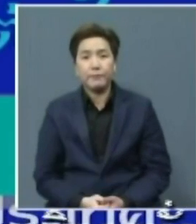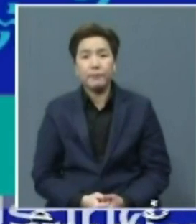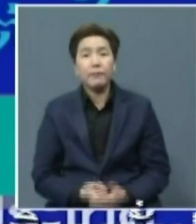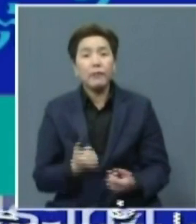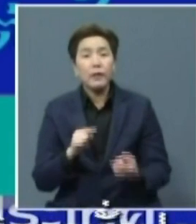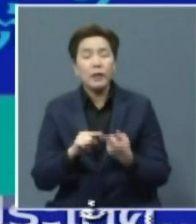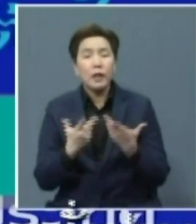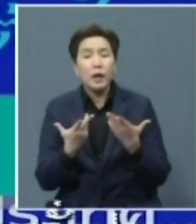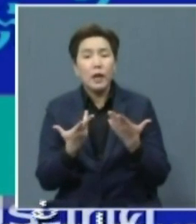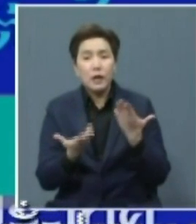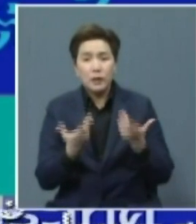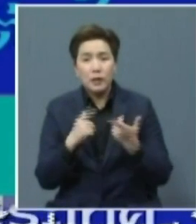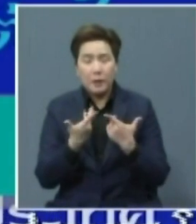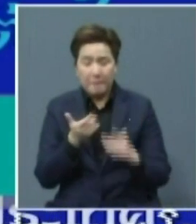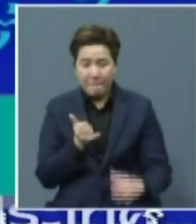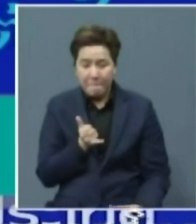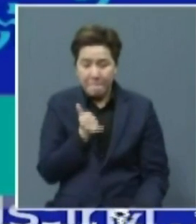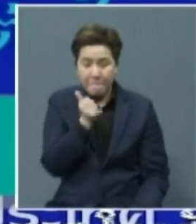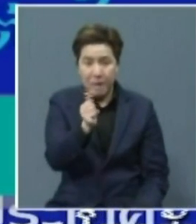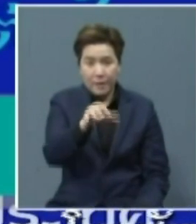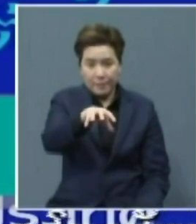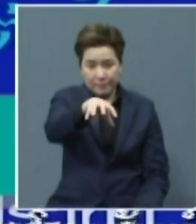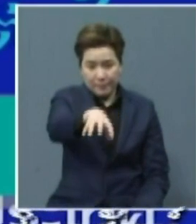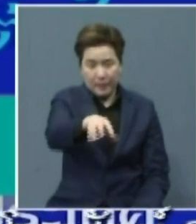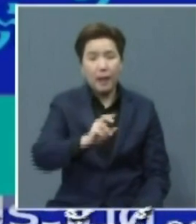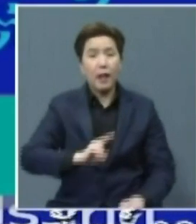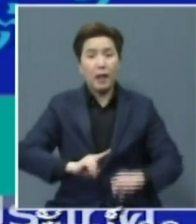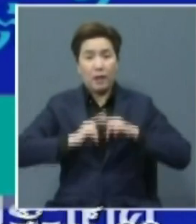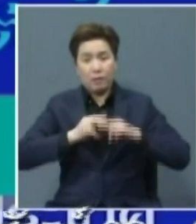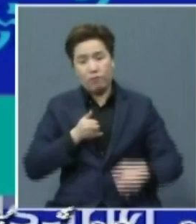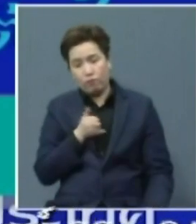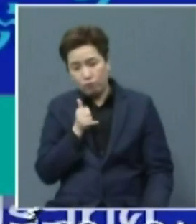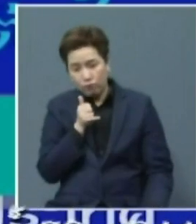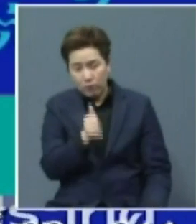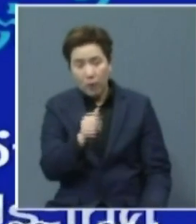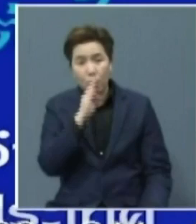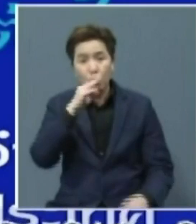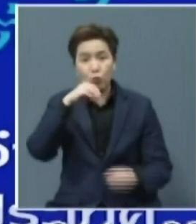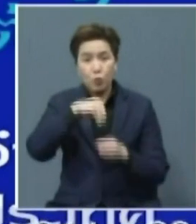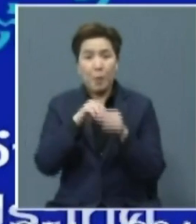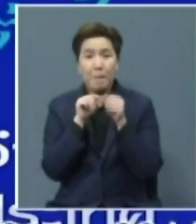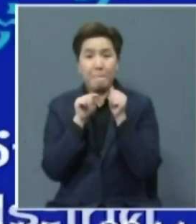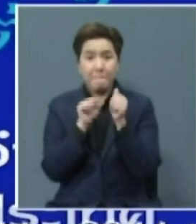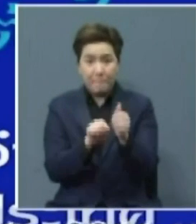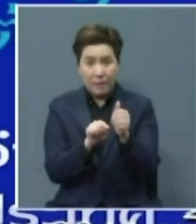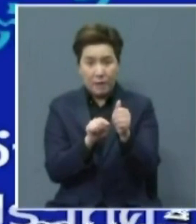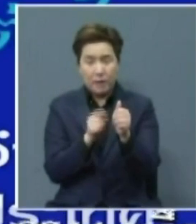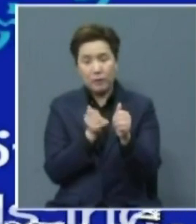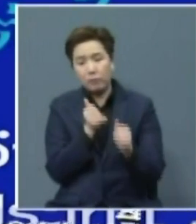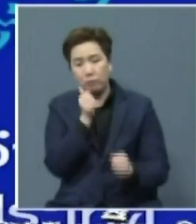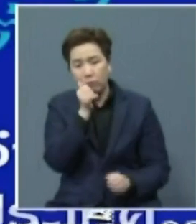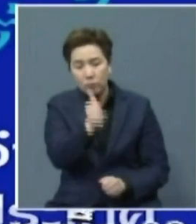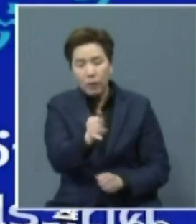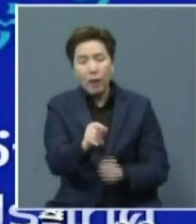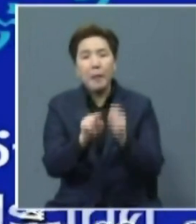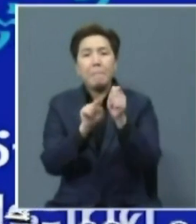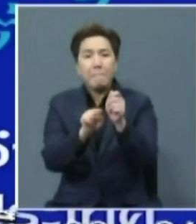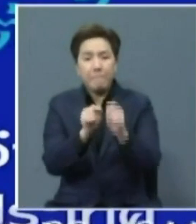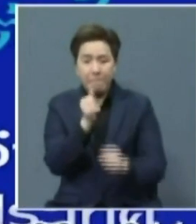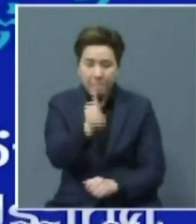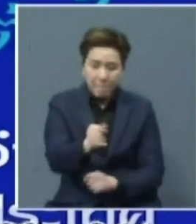debt.dopa.go.th หรือเดินทางไปลงทะเบียนด้วยตนเองค่ะกรณีอยู่ในพื้นที่อำเภอให้ลงทะเบียนณที่ว่า